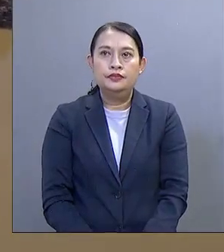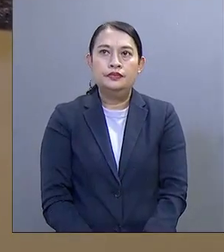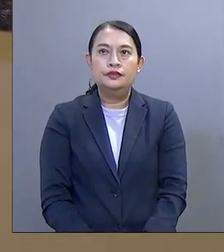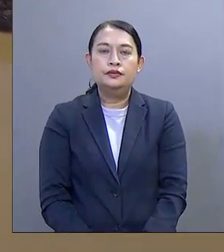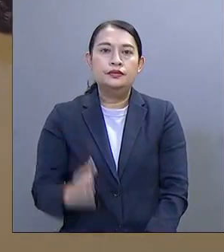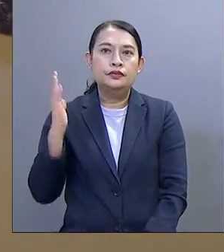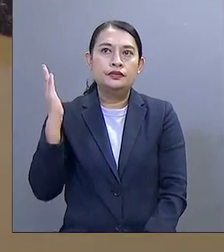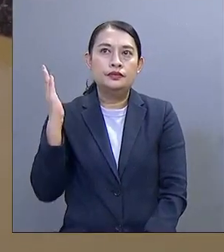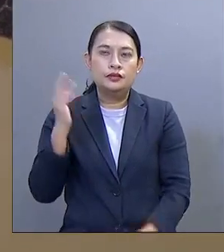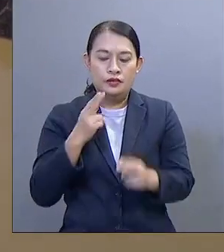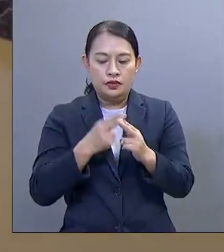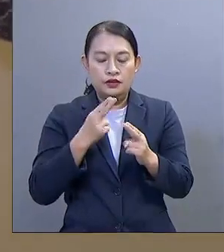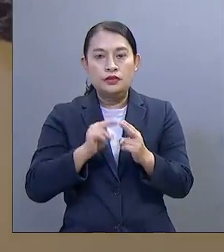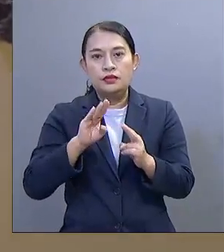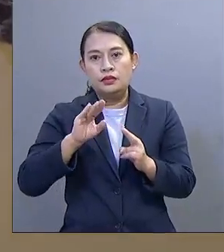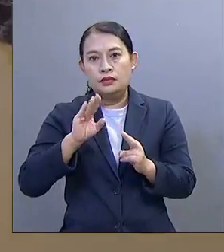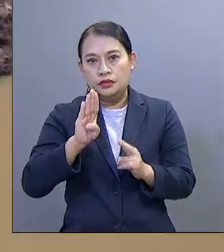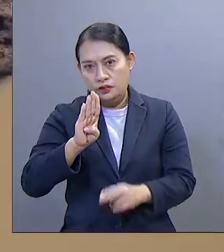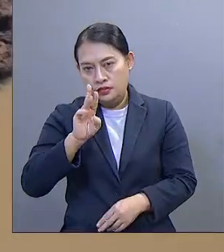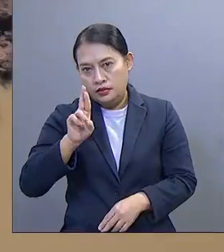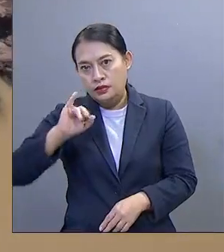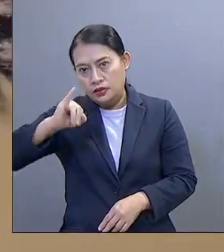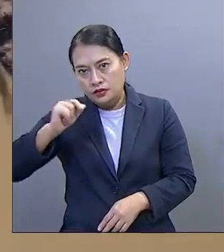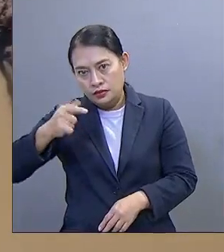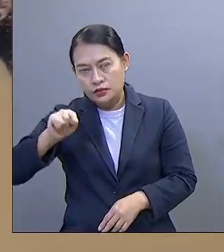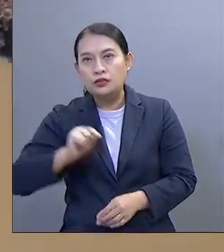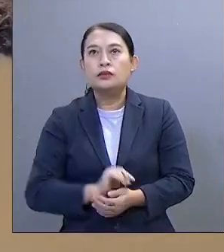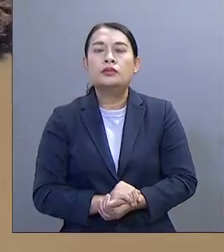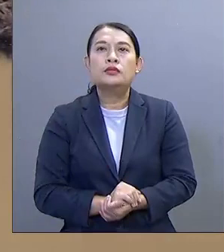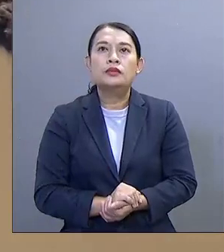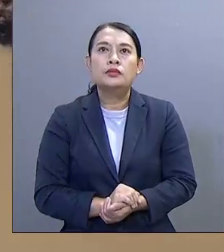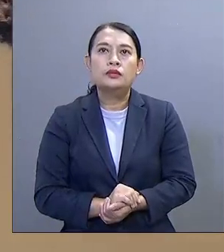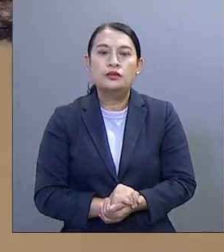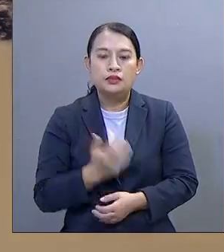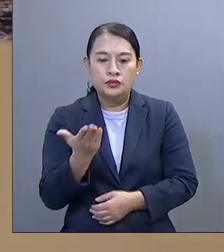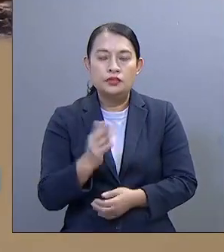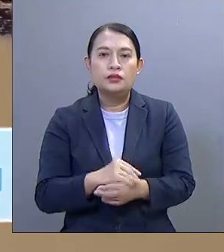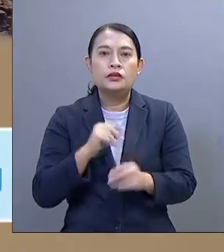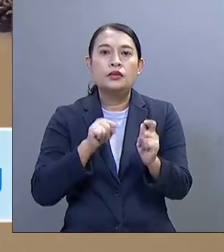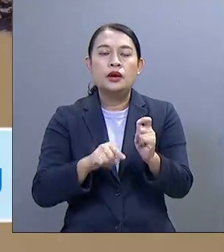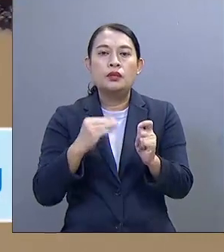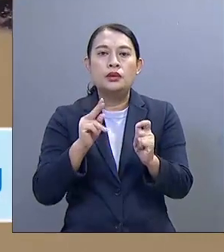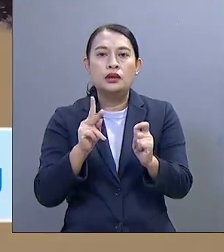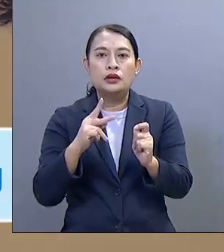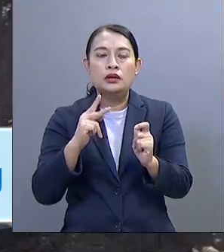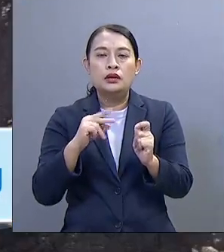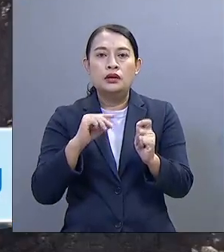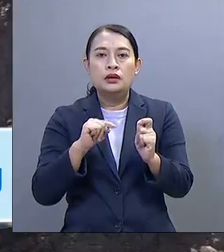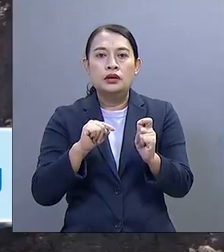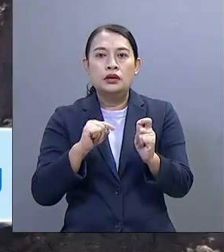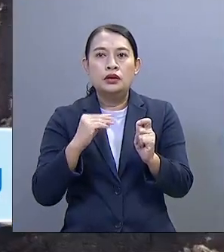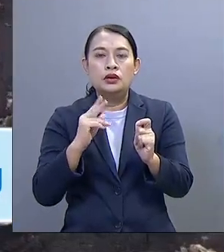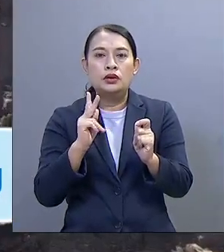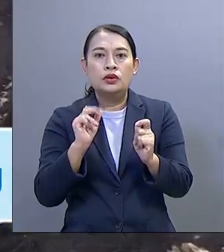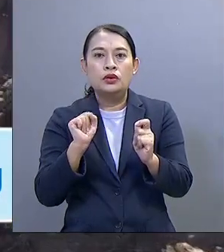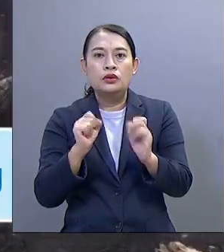นี่นะคะ ในบญจงกองเผ็ด บ้านเรีท 24 มูล 1 ตำวนยางท่าแจ้งยูมเพโกสุพิสัยจหมหาศรรคามค บว่าบ้